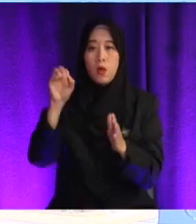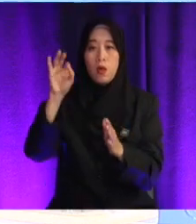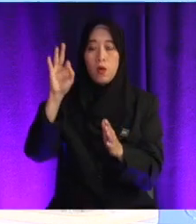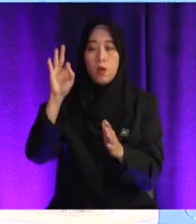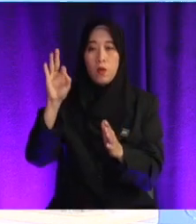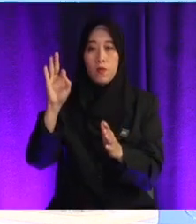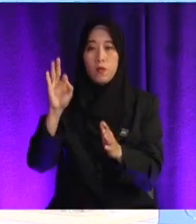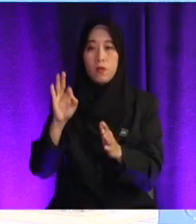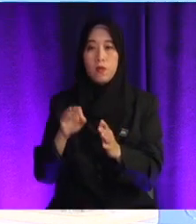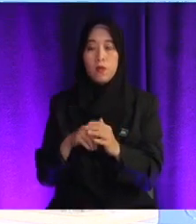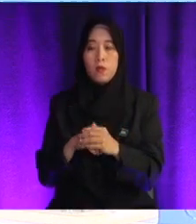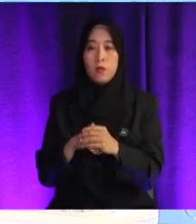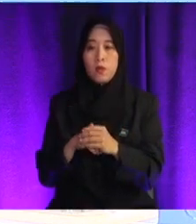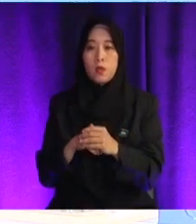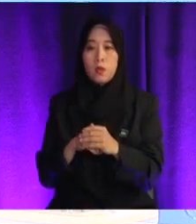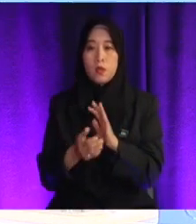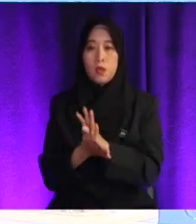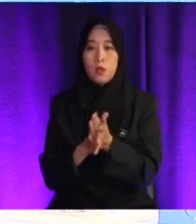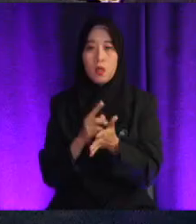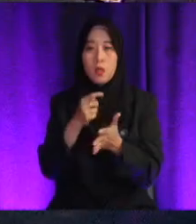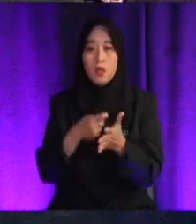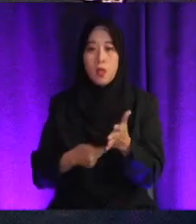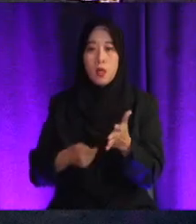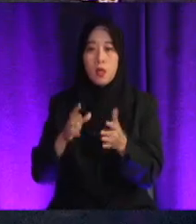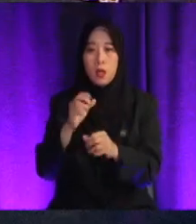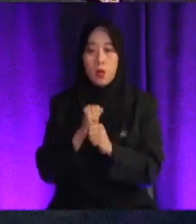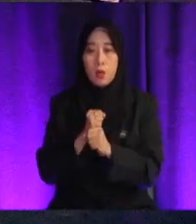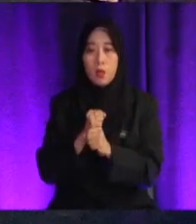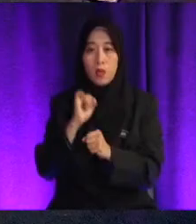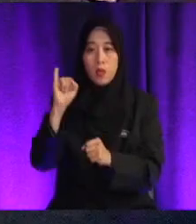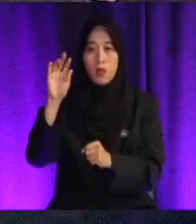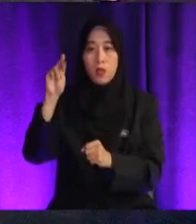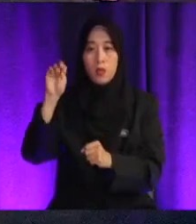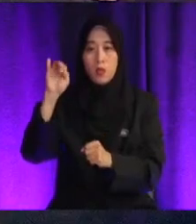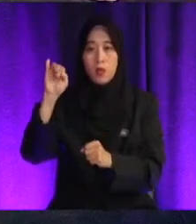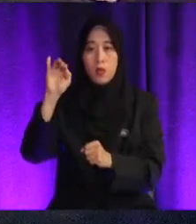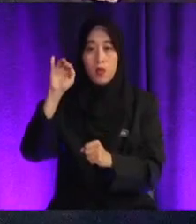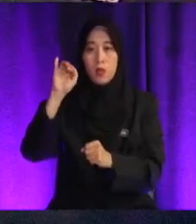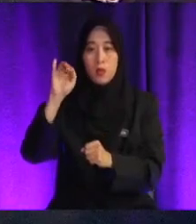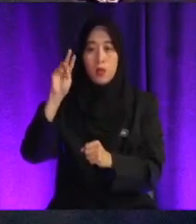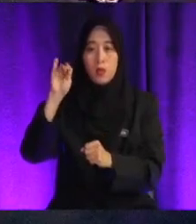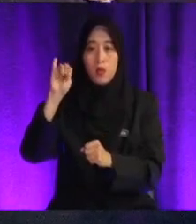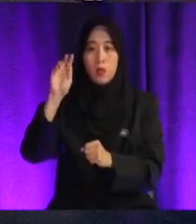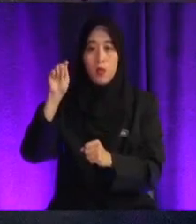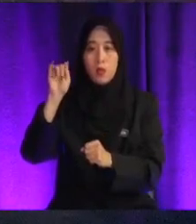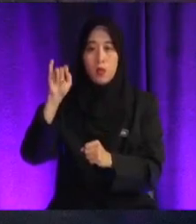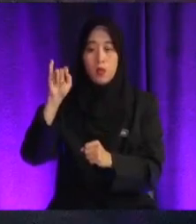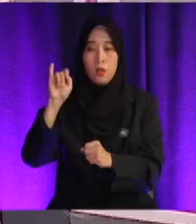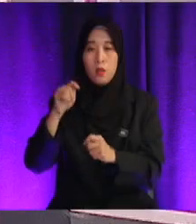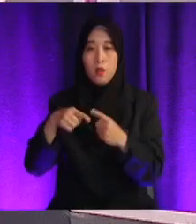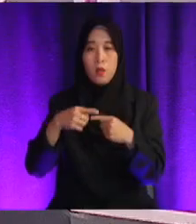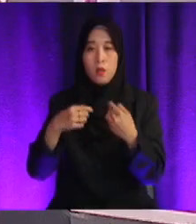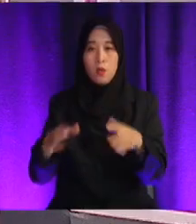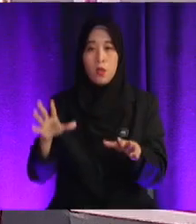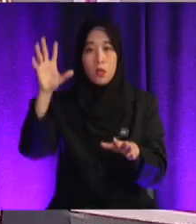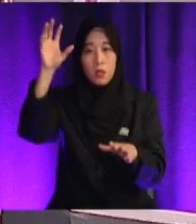Betul. Okey, jadi nilai yang dapat adalah infinity. Infinity. Okey. Apabila telah mencapai ketiga-tiga